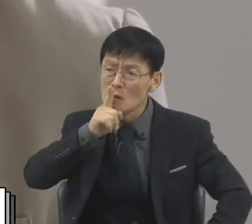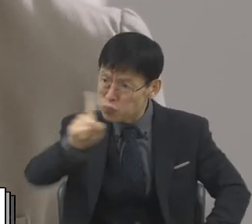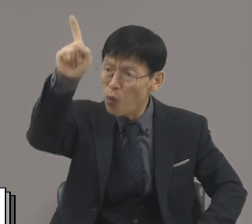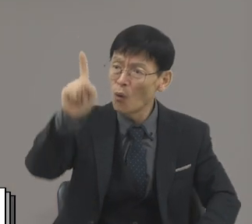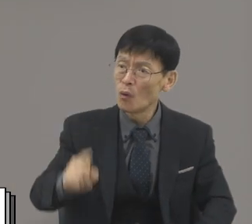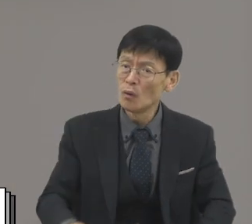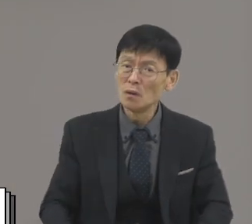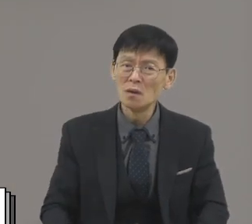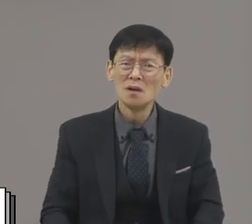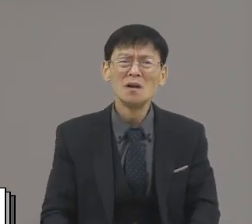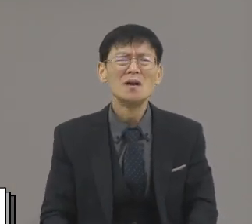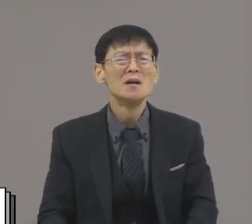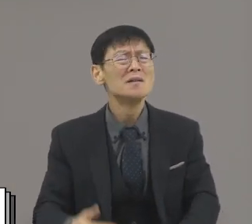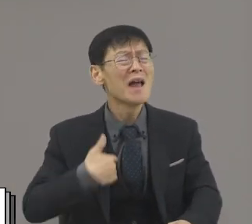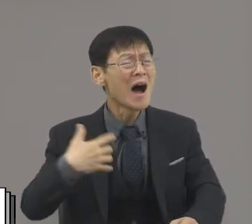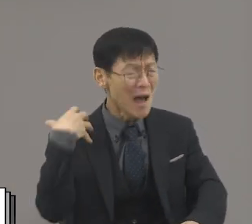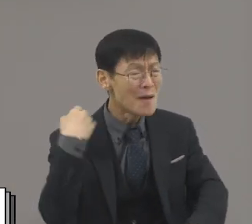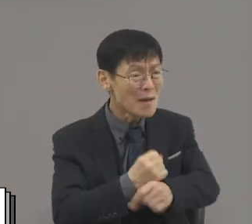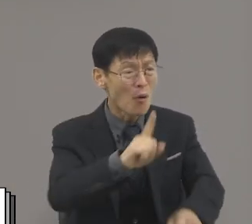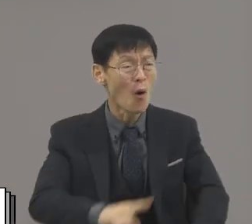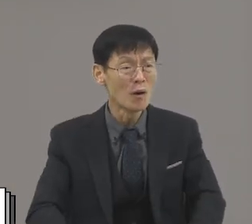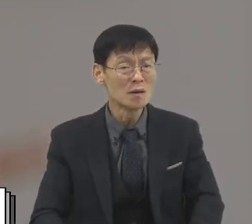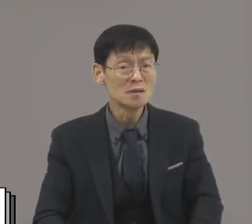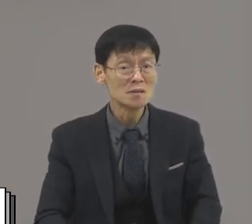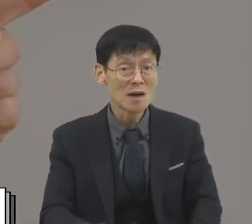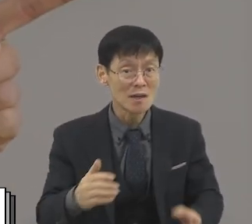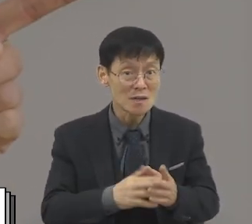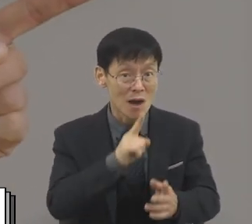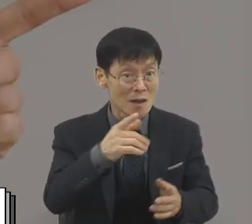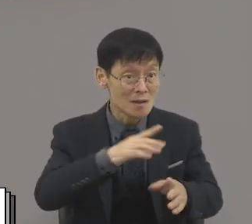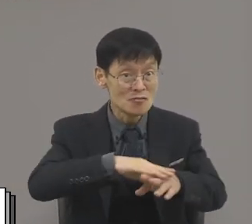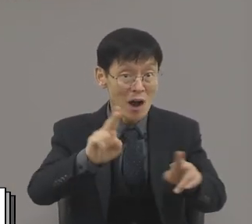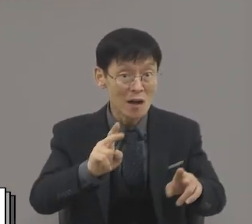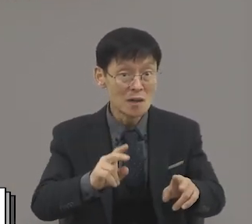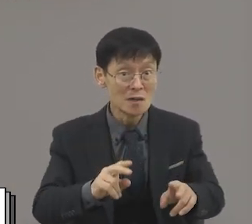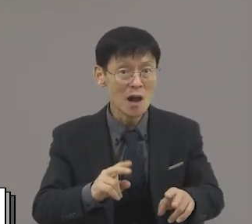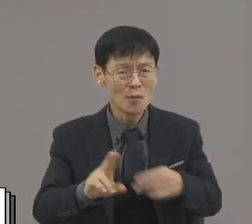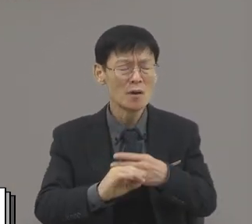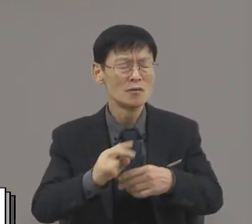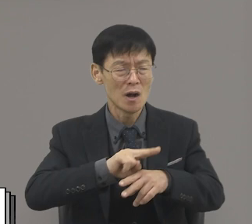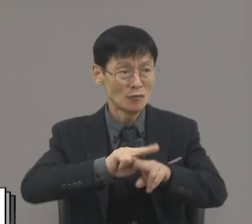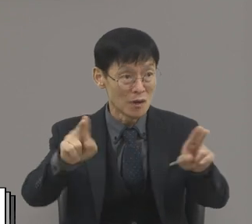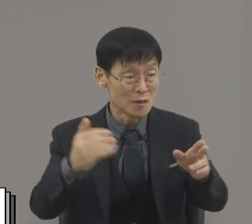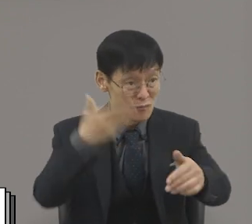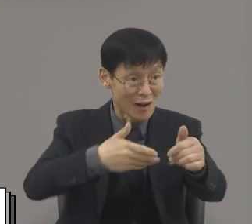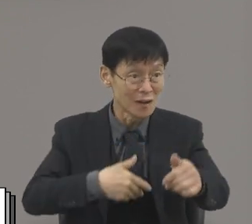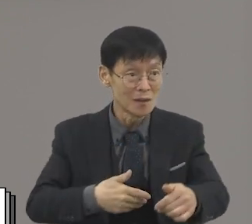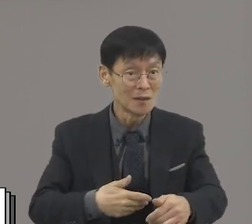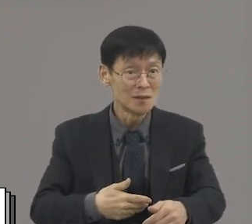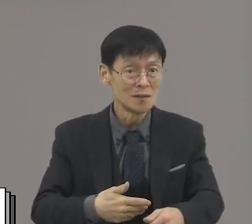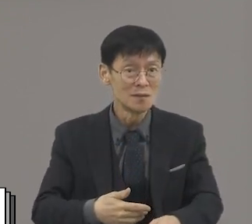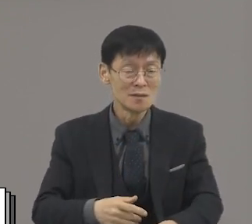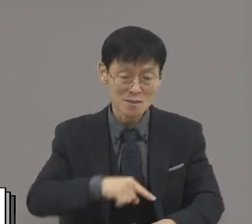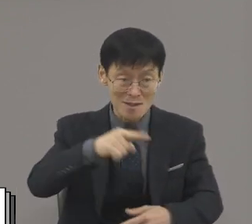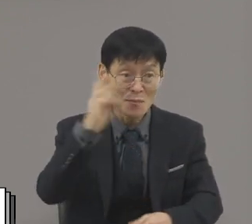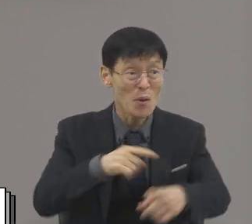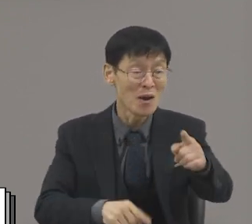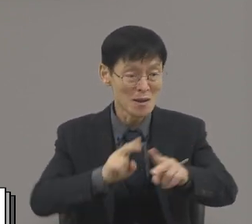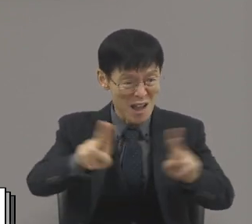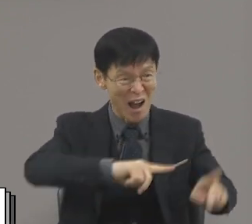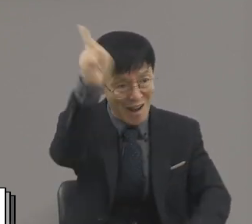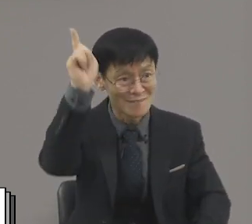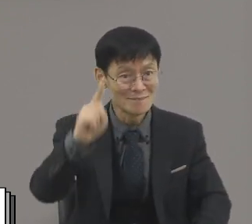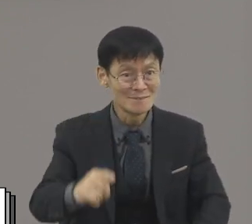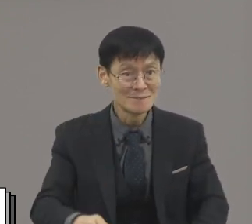신고한 겁니다. 아니 내가 마무리한다고. 어? 너만 신고 취소하면 나도 더 이상 귀찮게 안 할 거야. 어? 왜 상황을 어렵게